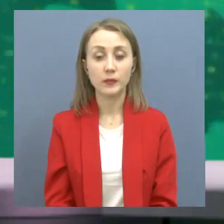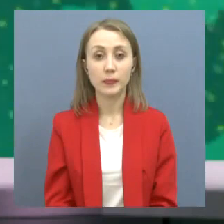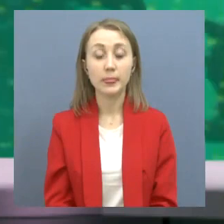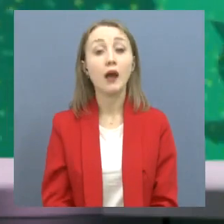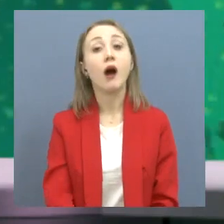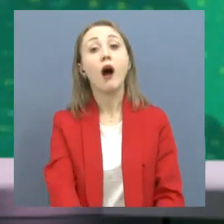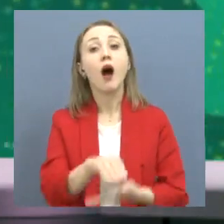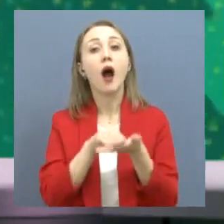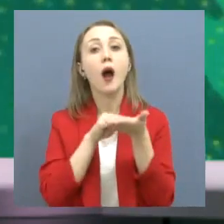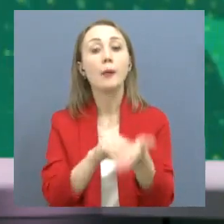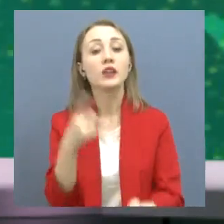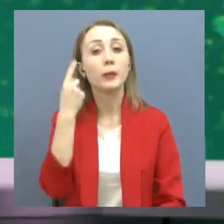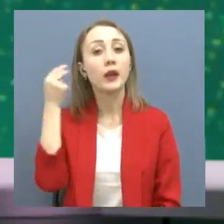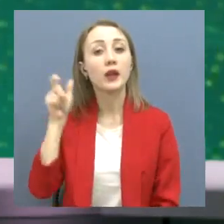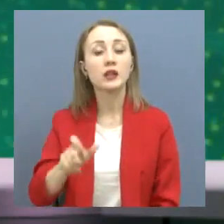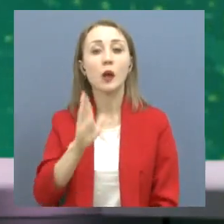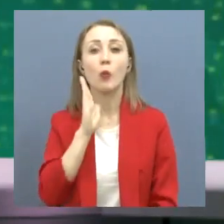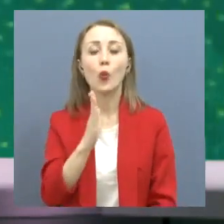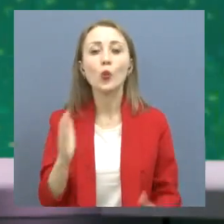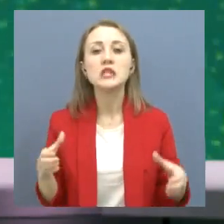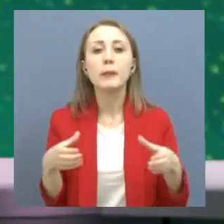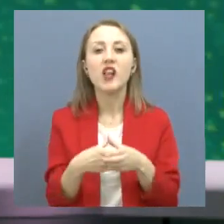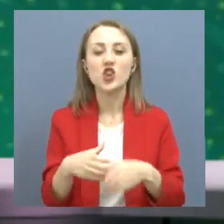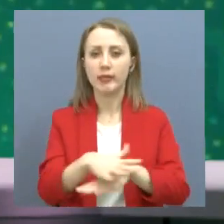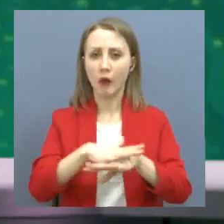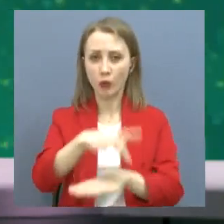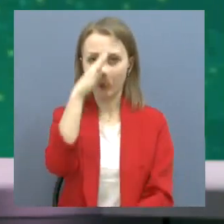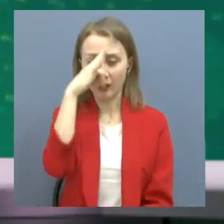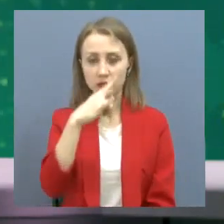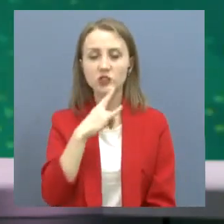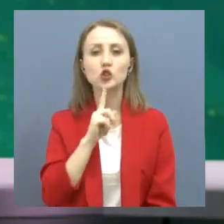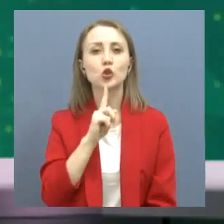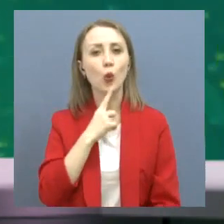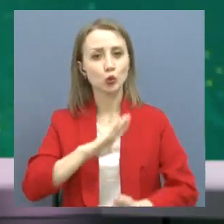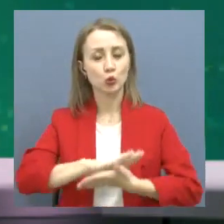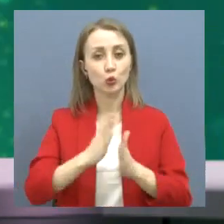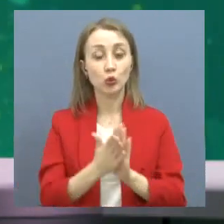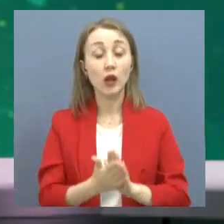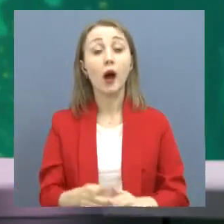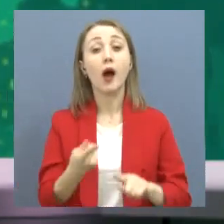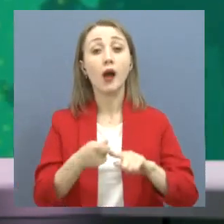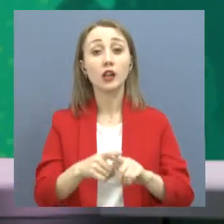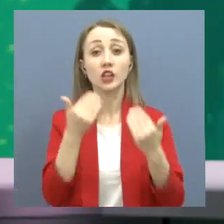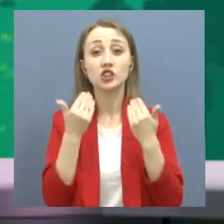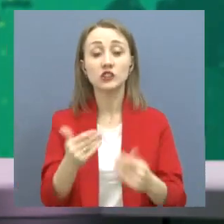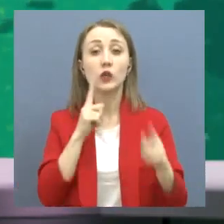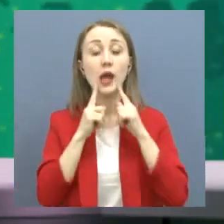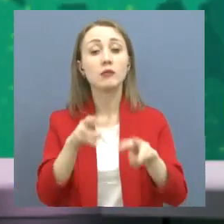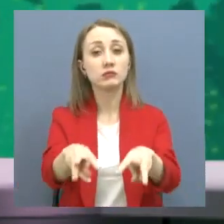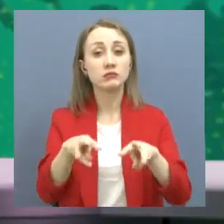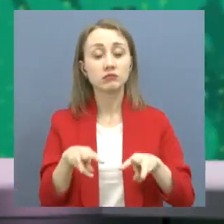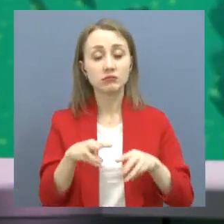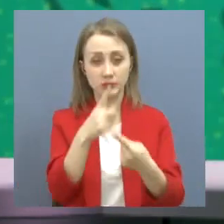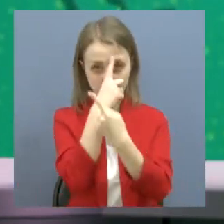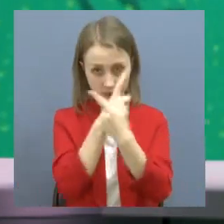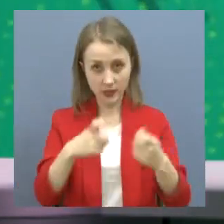Обращение Ельбасы будет способствовать консолидации и сплочению народа Казахстана в сложных условиях. Об этом сегодня в ходе пленарного заседания